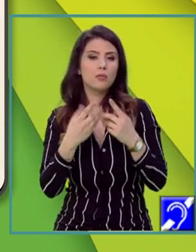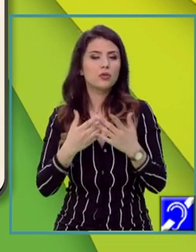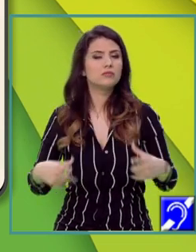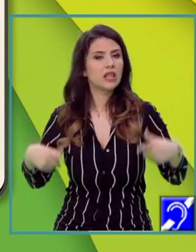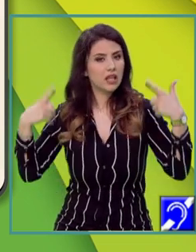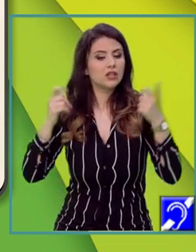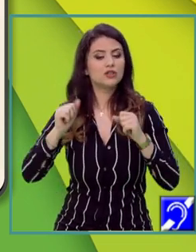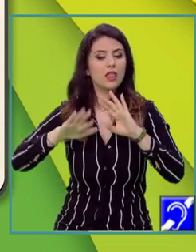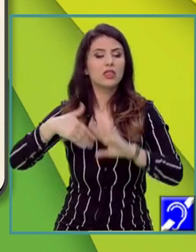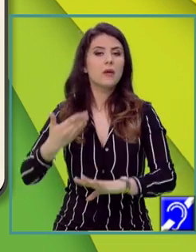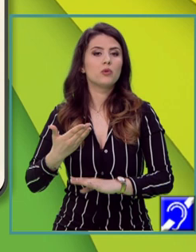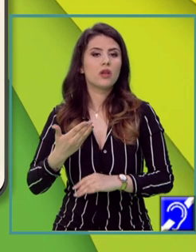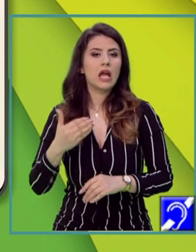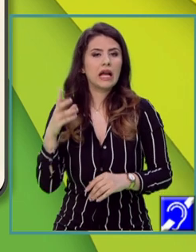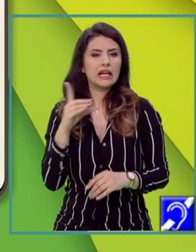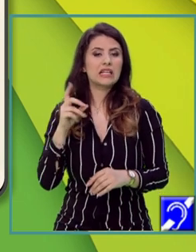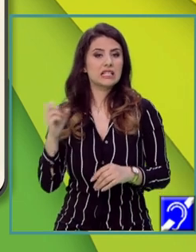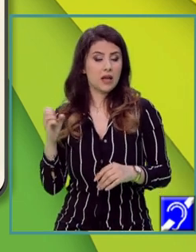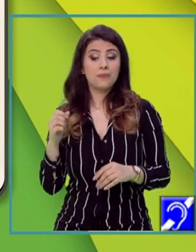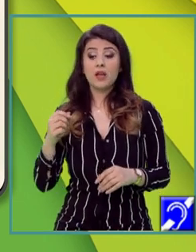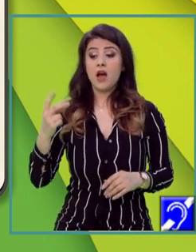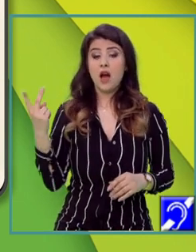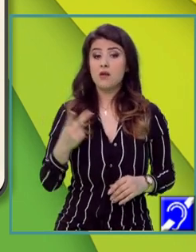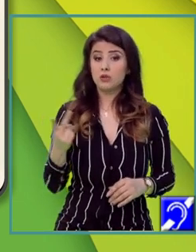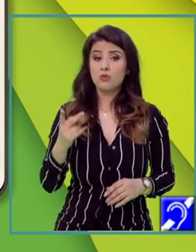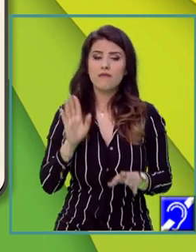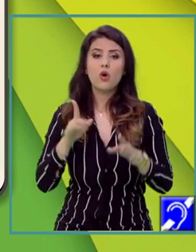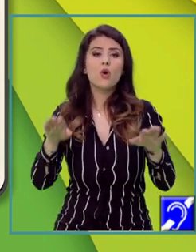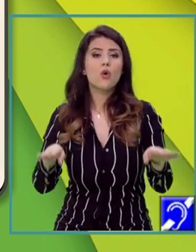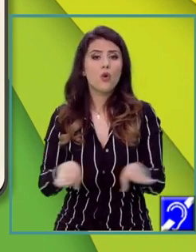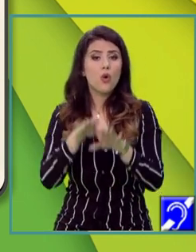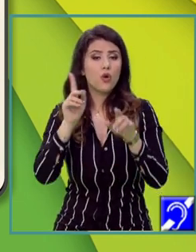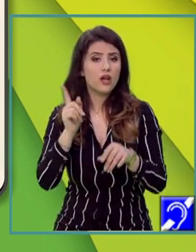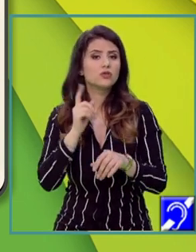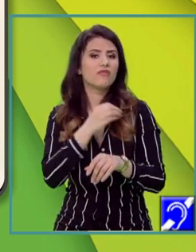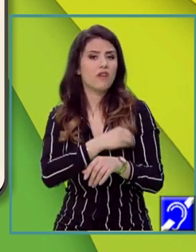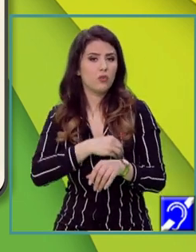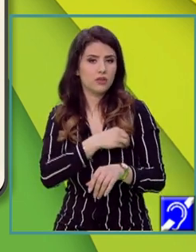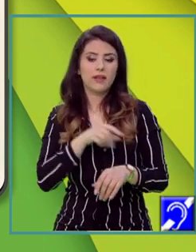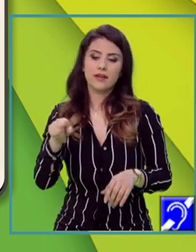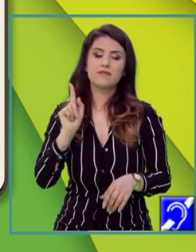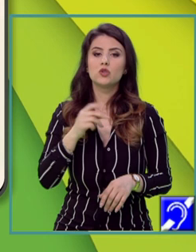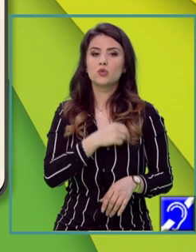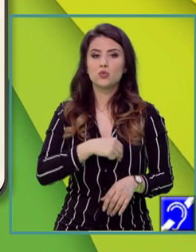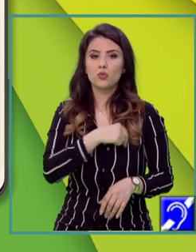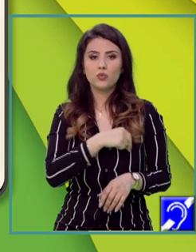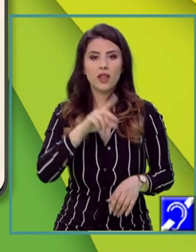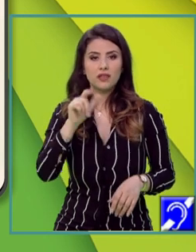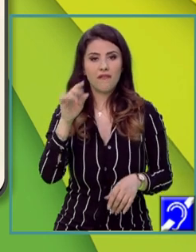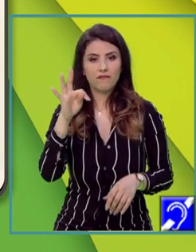al depășirii crizei lăuntrice cei doi au fost colegi la Universitatea yale student la Facultatea de filozofie